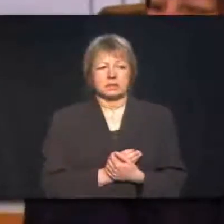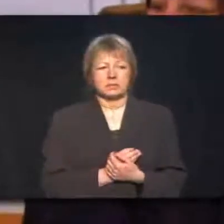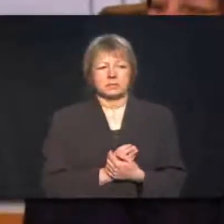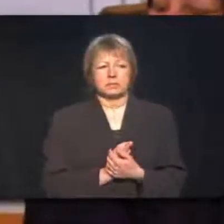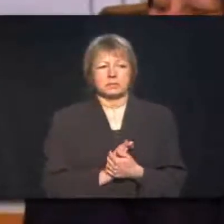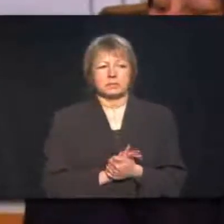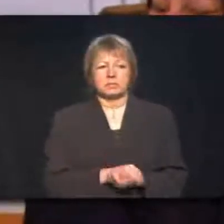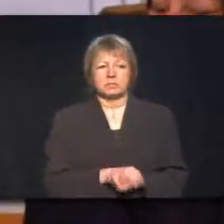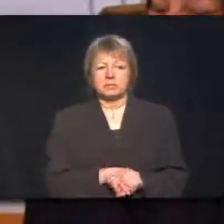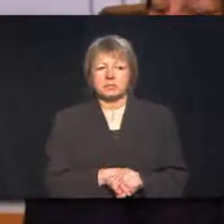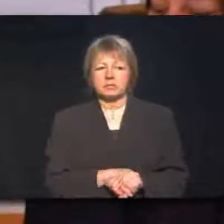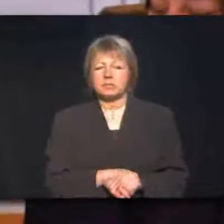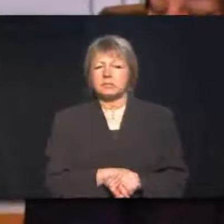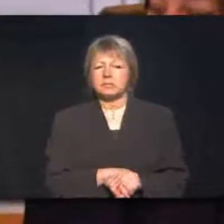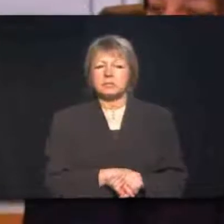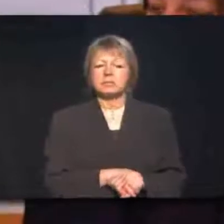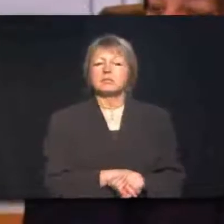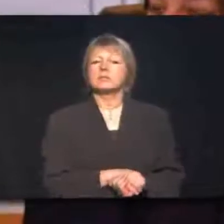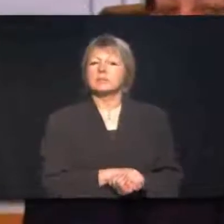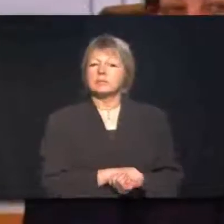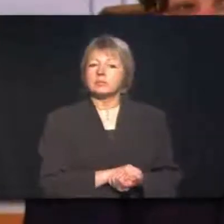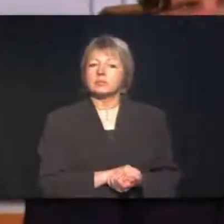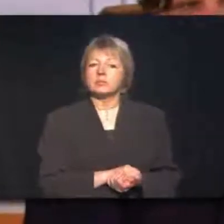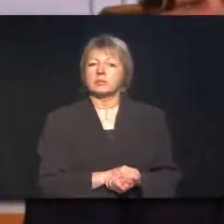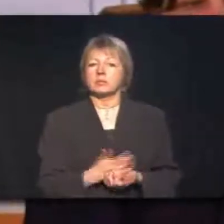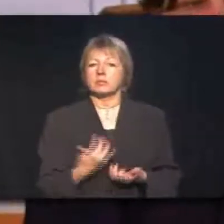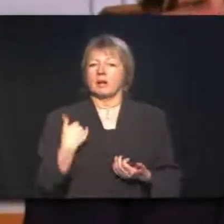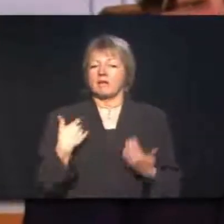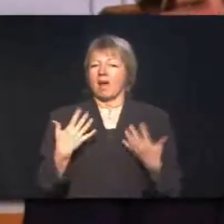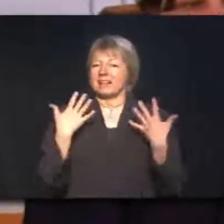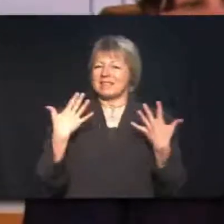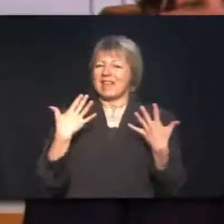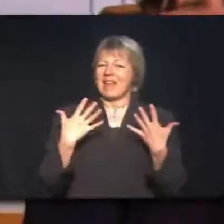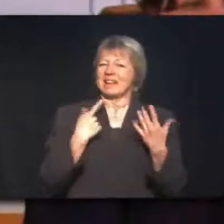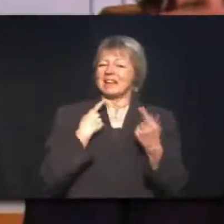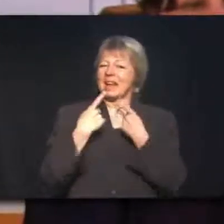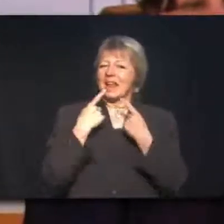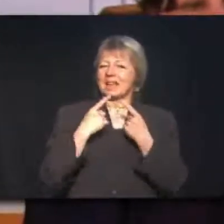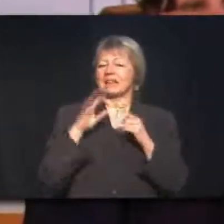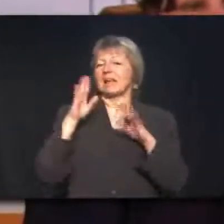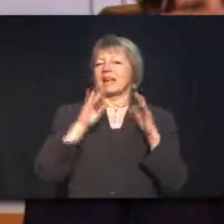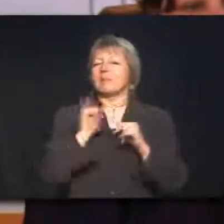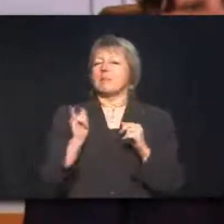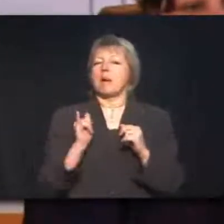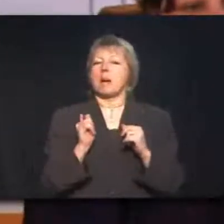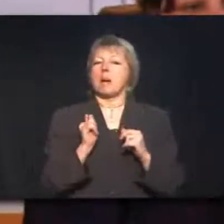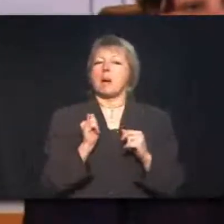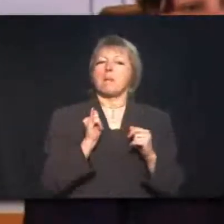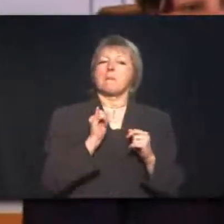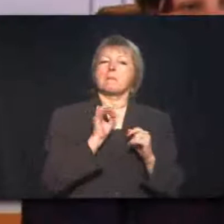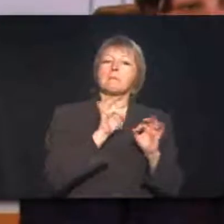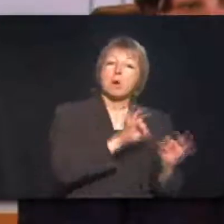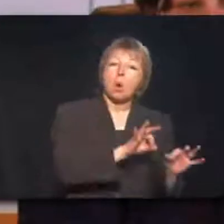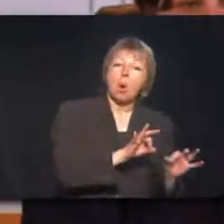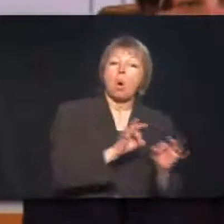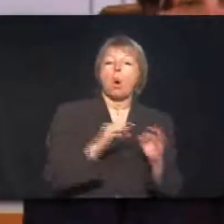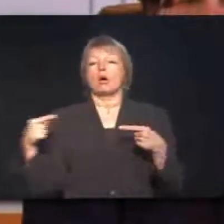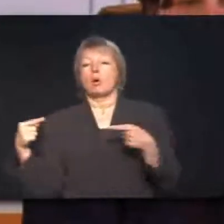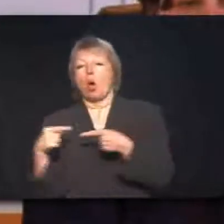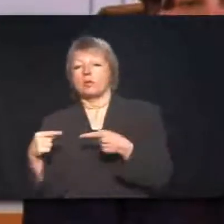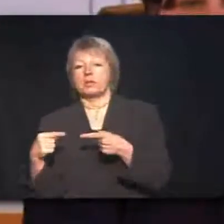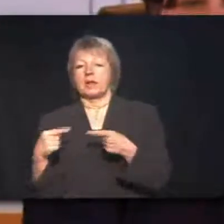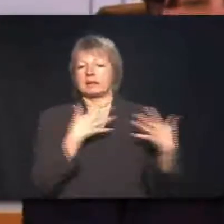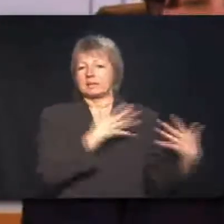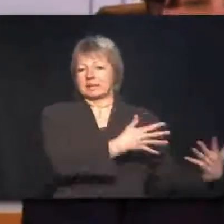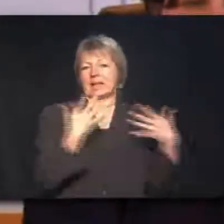folgendes es gab jetzt zehn Redner jeweils bei Pro und Contra das ist die Stelle an der ich euch Frage gleich fragen werde ob